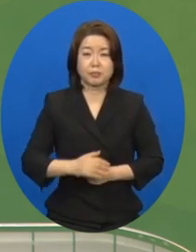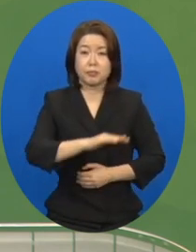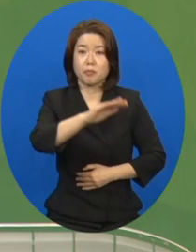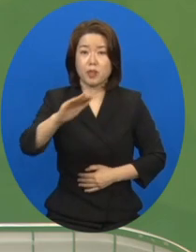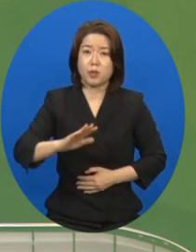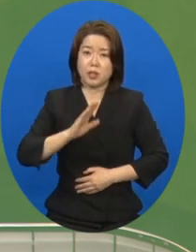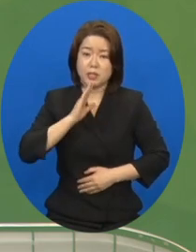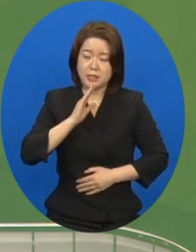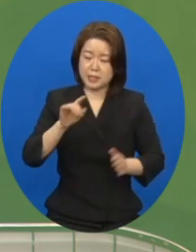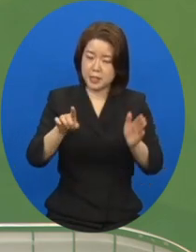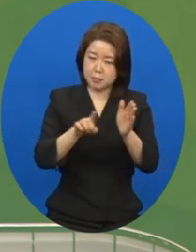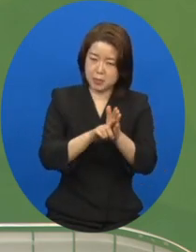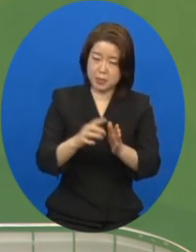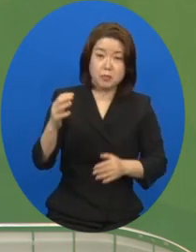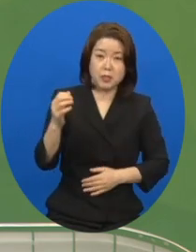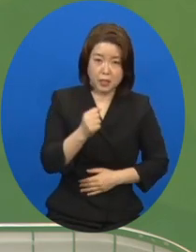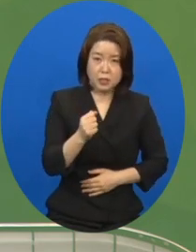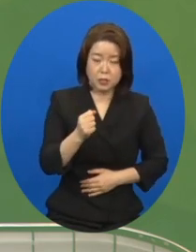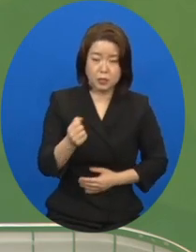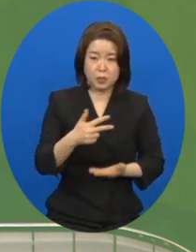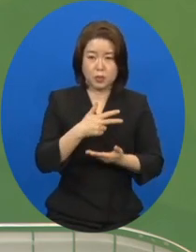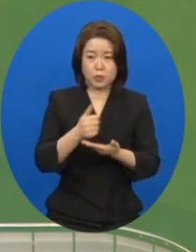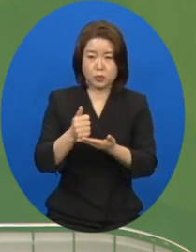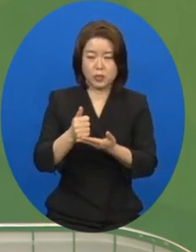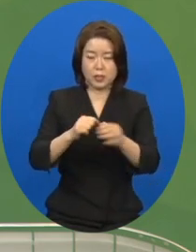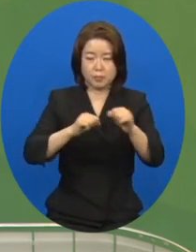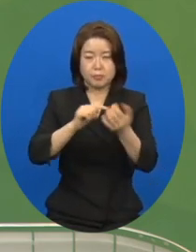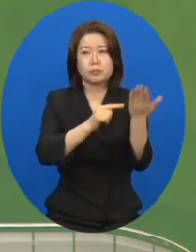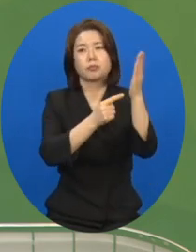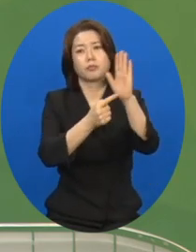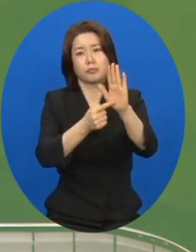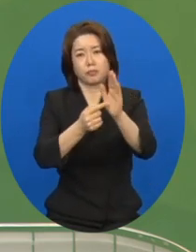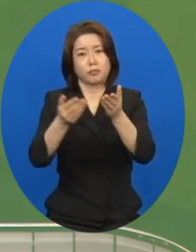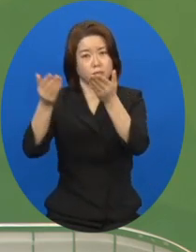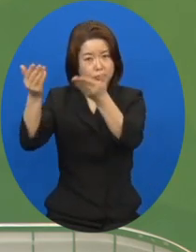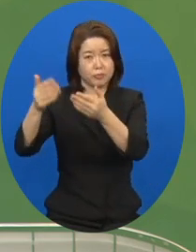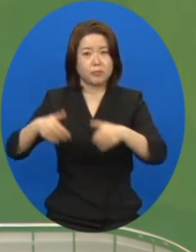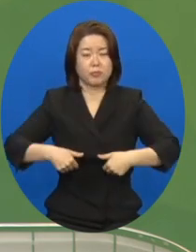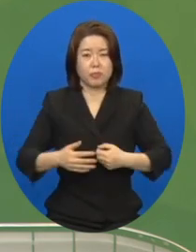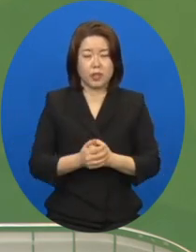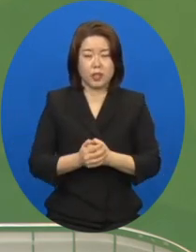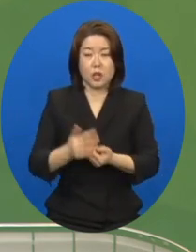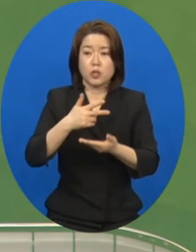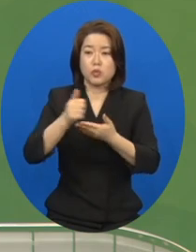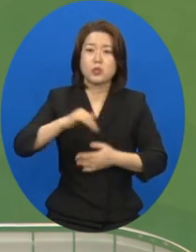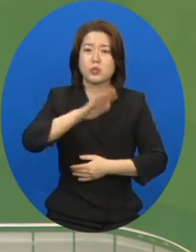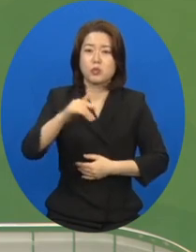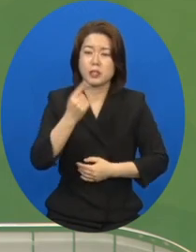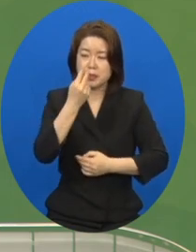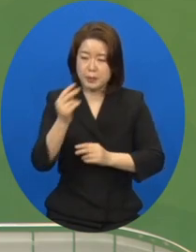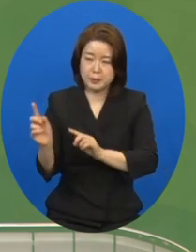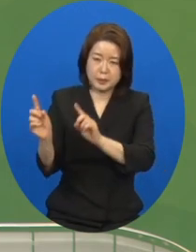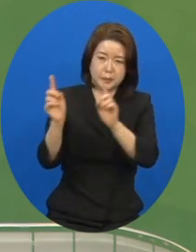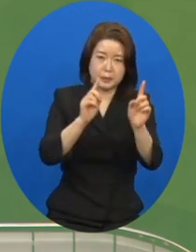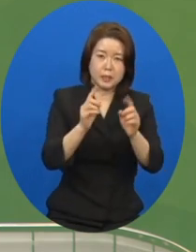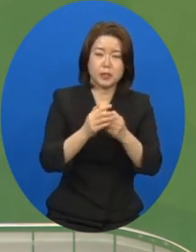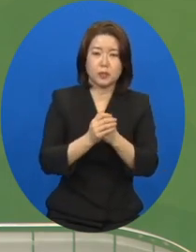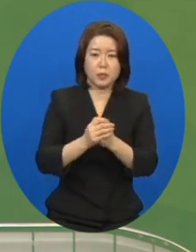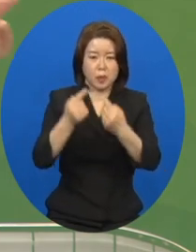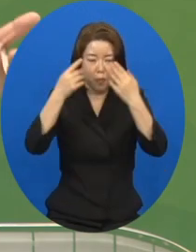우리가 진짜 믿음으로 가지고 주님께 반응해야 우리 주님이 우리를 살리시고 정확히 이끄실 수 있는